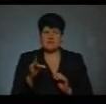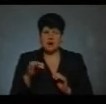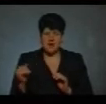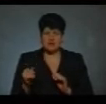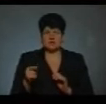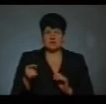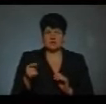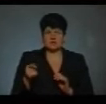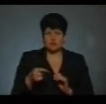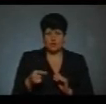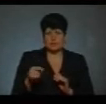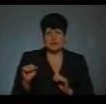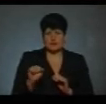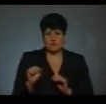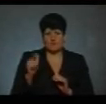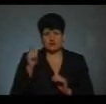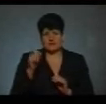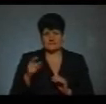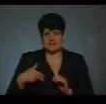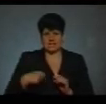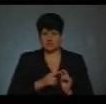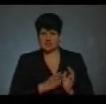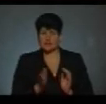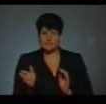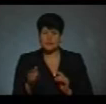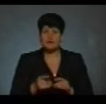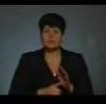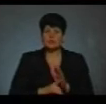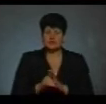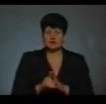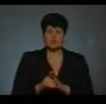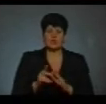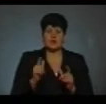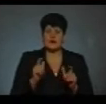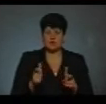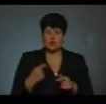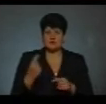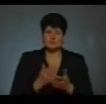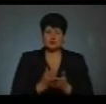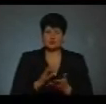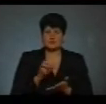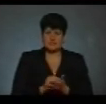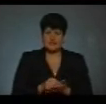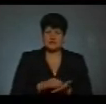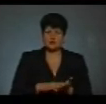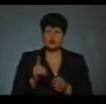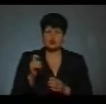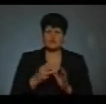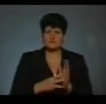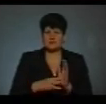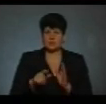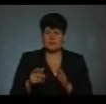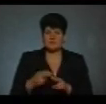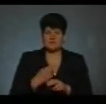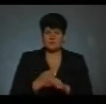Чортків і Заліщики. Щодня від початку карантину обласна служба зайнятості реєструє майже 180 безробітних.